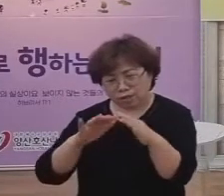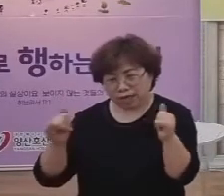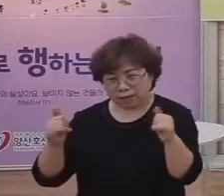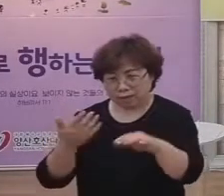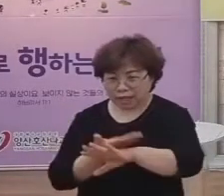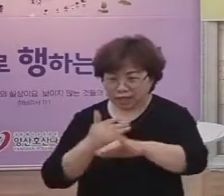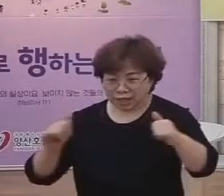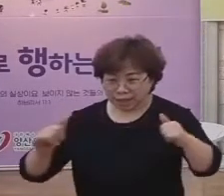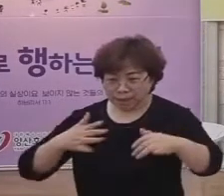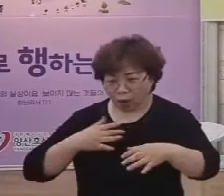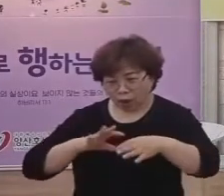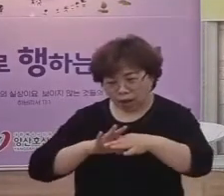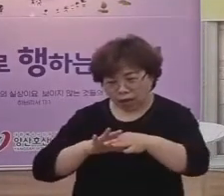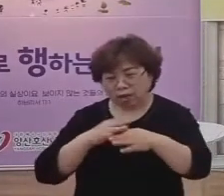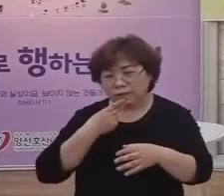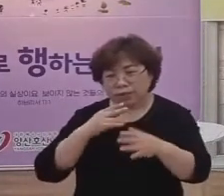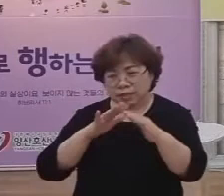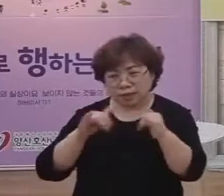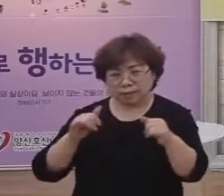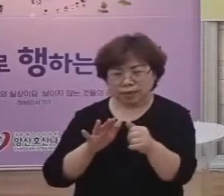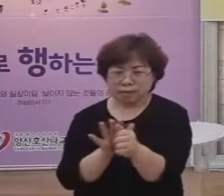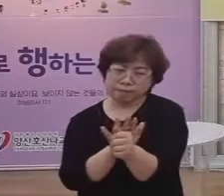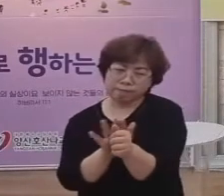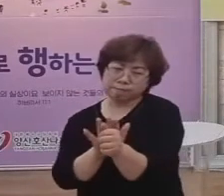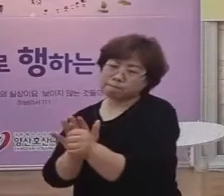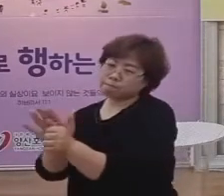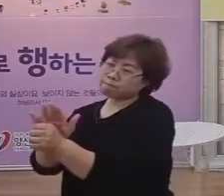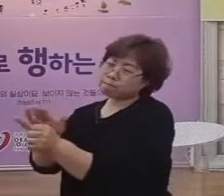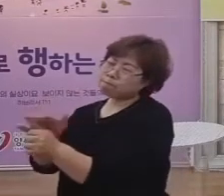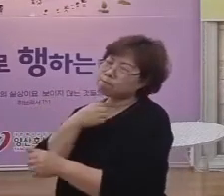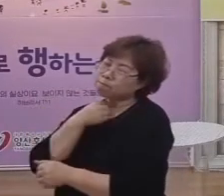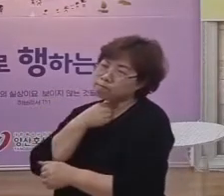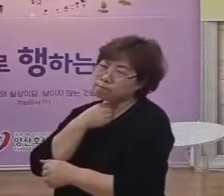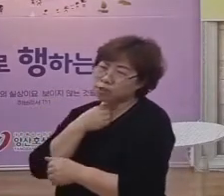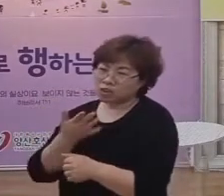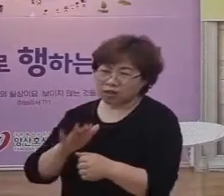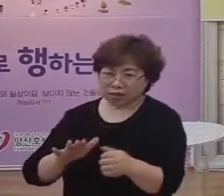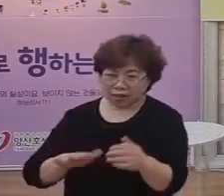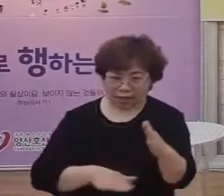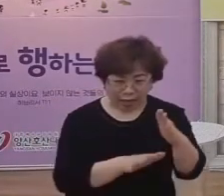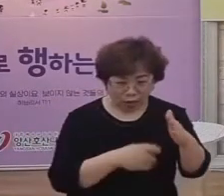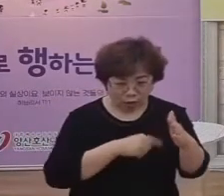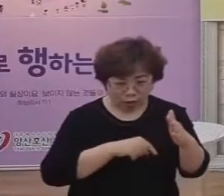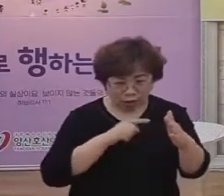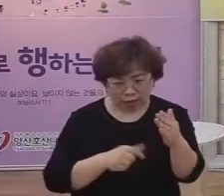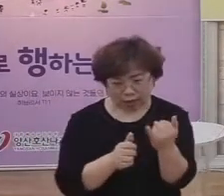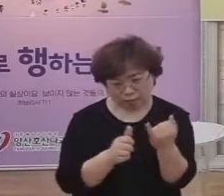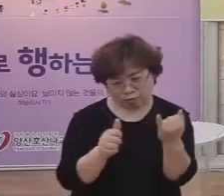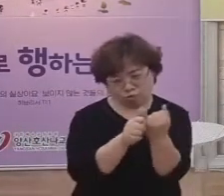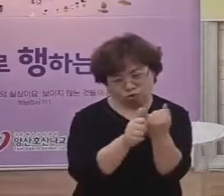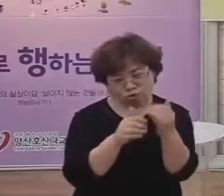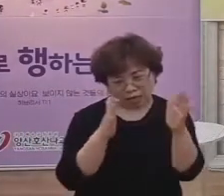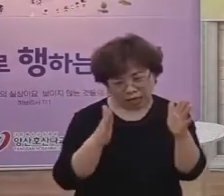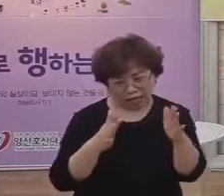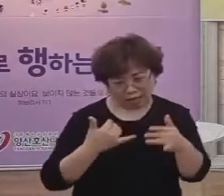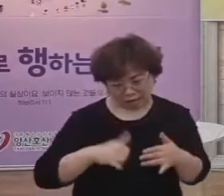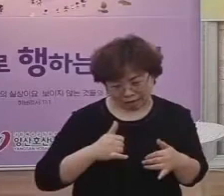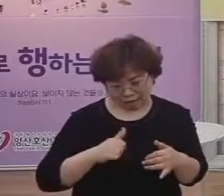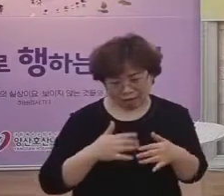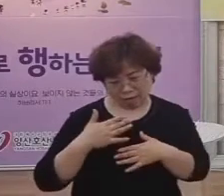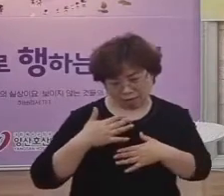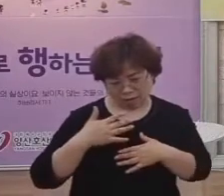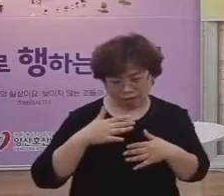그런데 자기 가족, 배우자, 자녀한테만큼은 이게 정말 잘 안 됩니다.